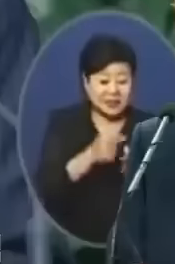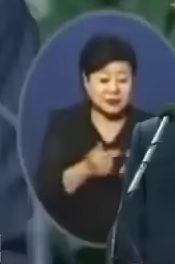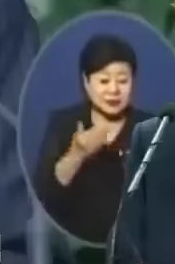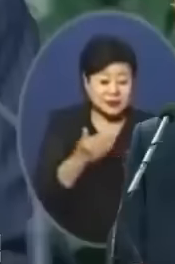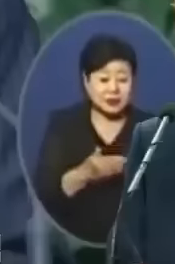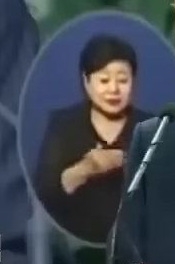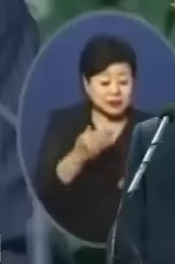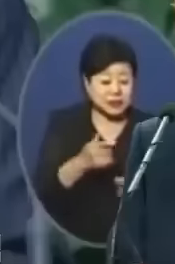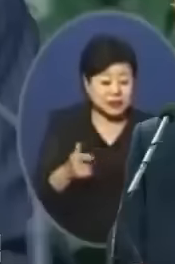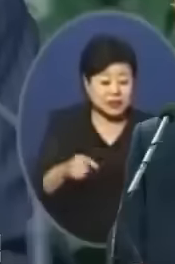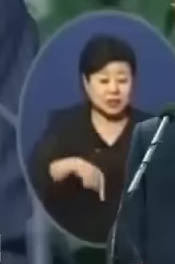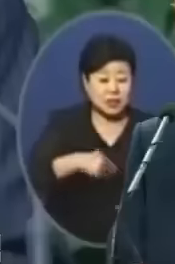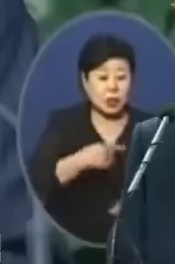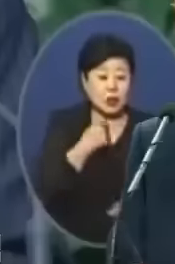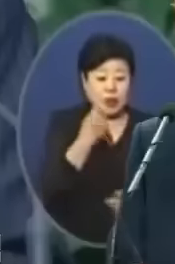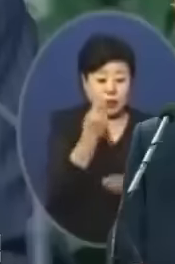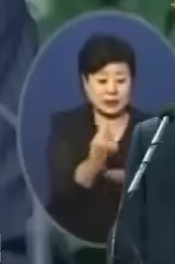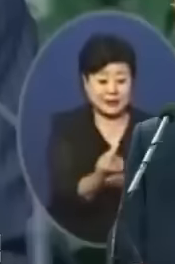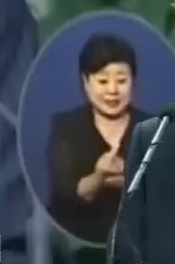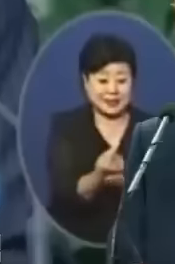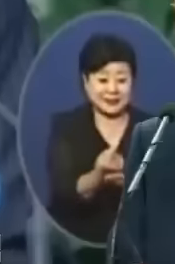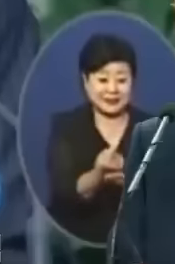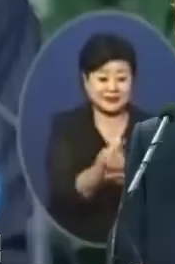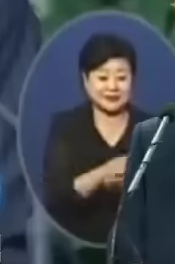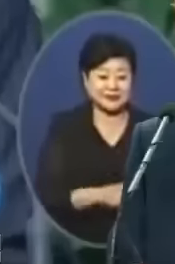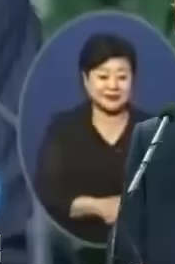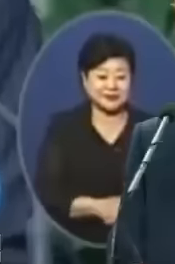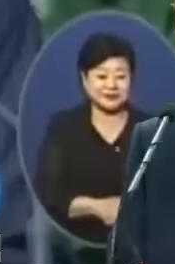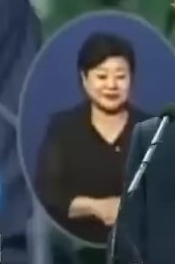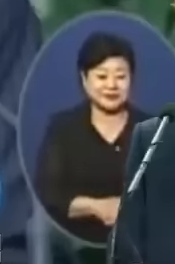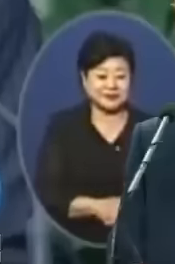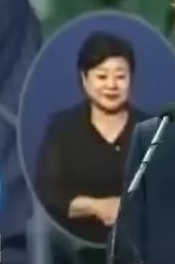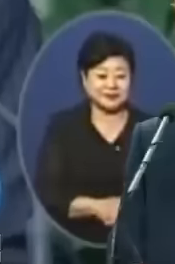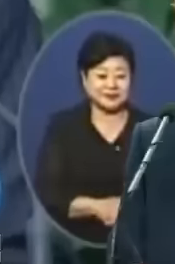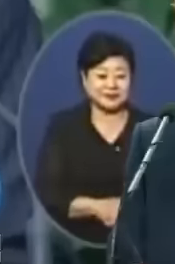예수님께서 묻지도 않은데 자원해서 나왔습니다.